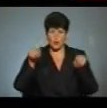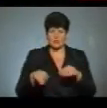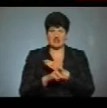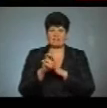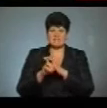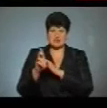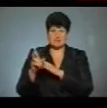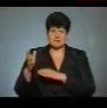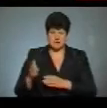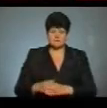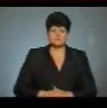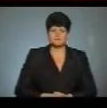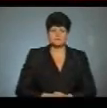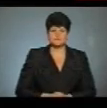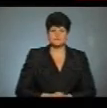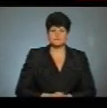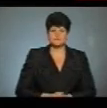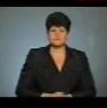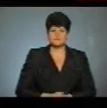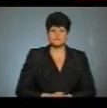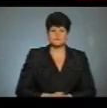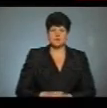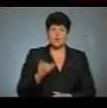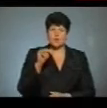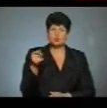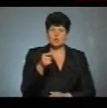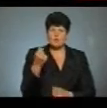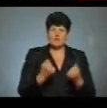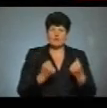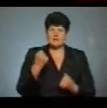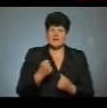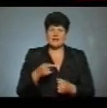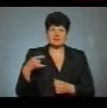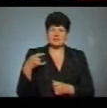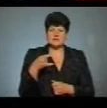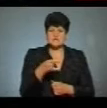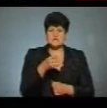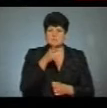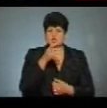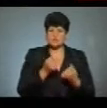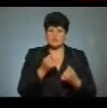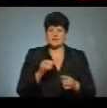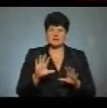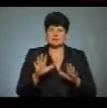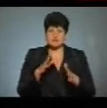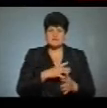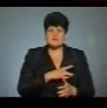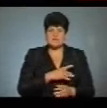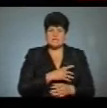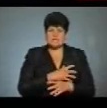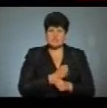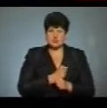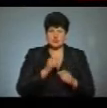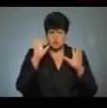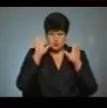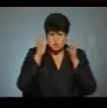правом внесення застави. У Тернополі у водія таксі під час керування стався інсульт, авто врізалося у сходи,